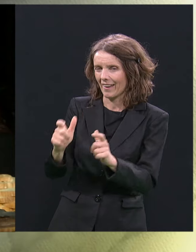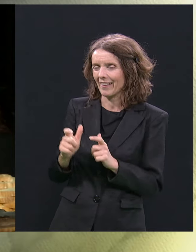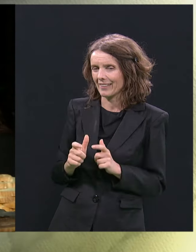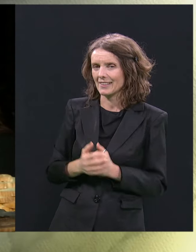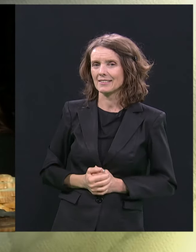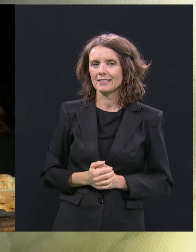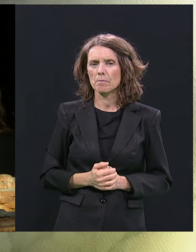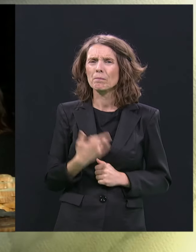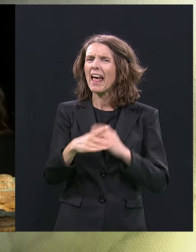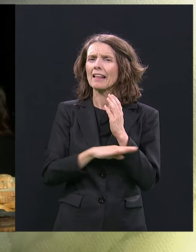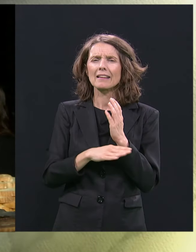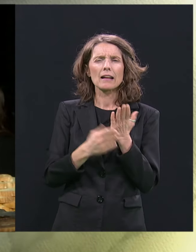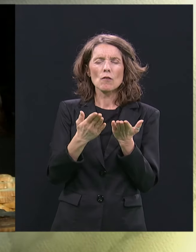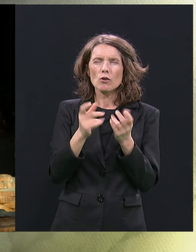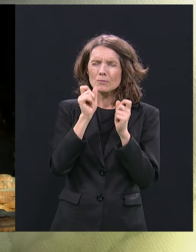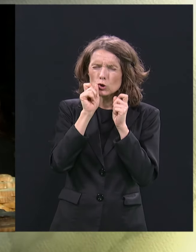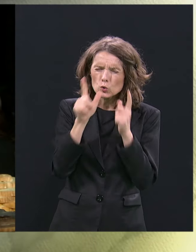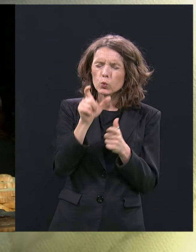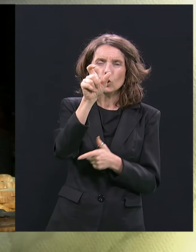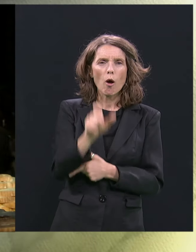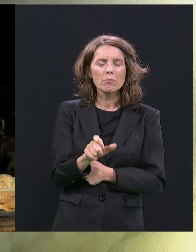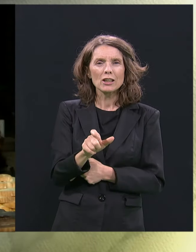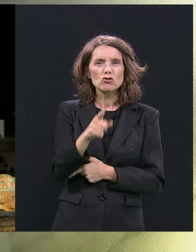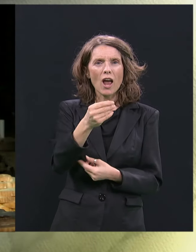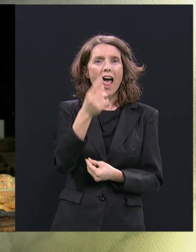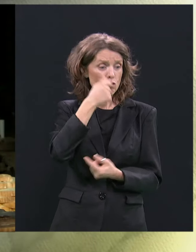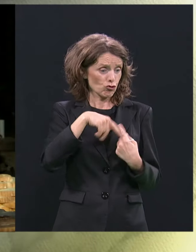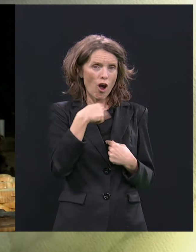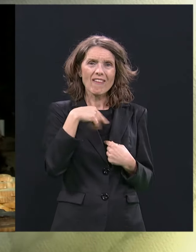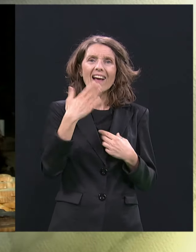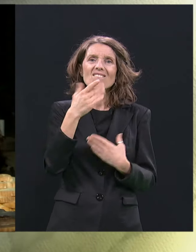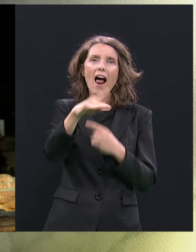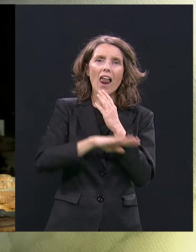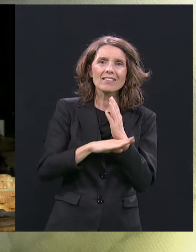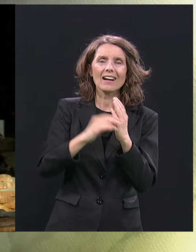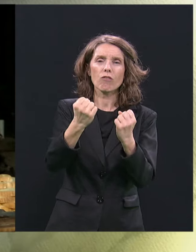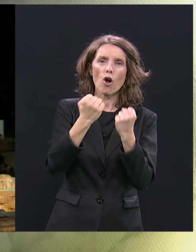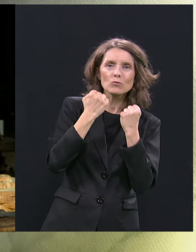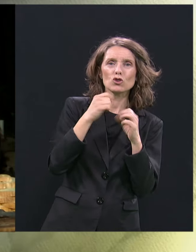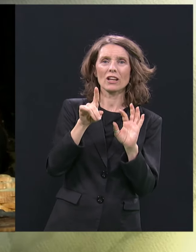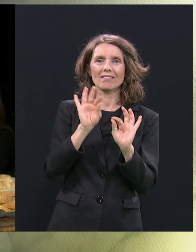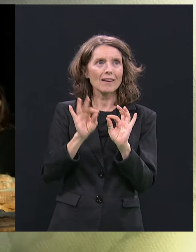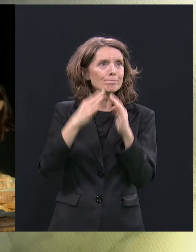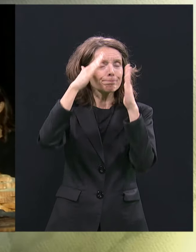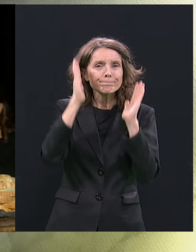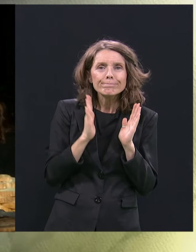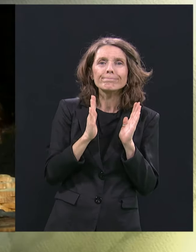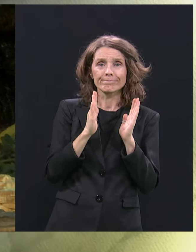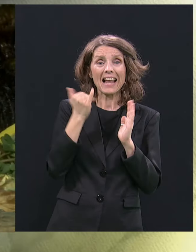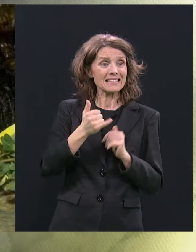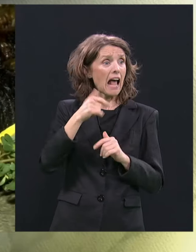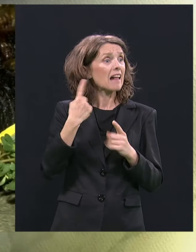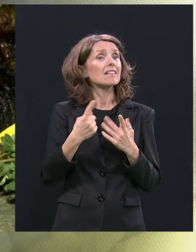Drvo je čudesno biće, jer zaklanja i štiti čoveka i sva ostala bića. Čovek sve češće grli drvo kako